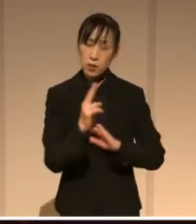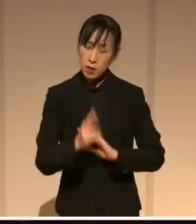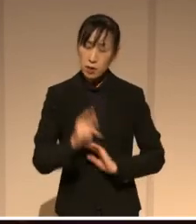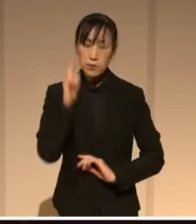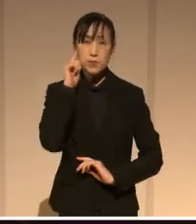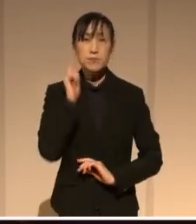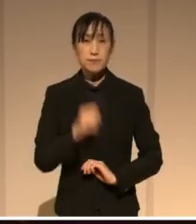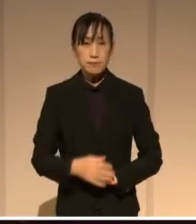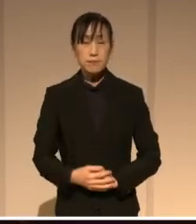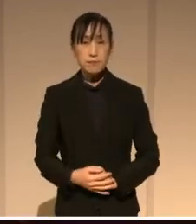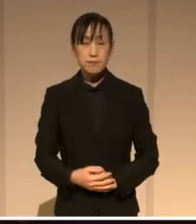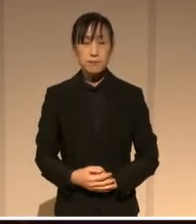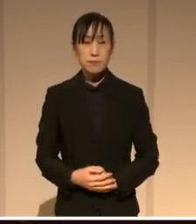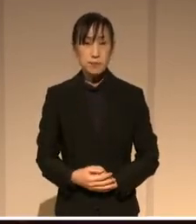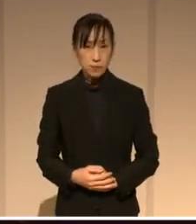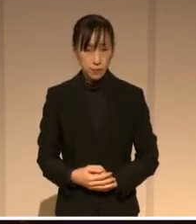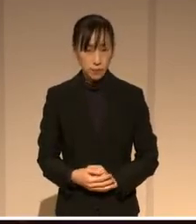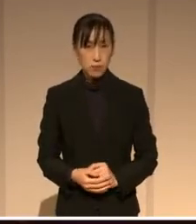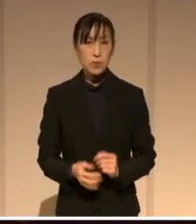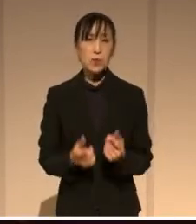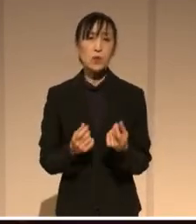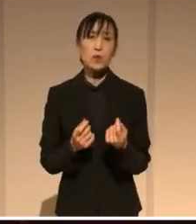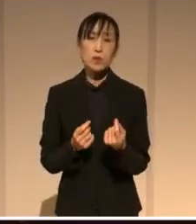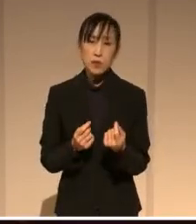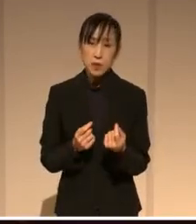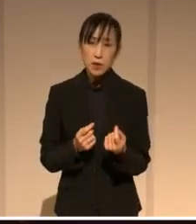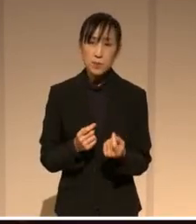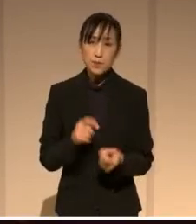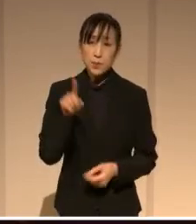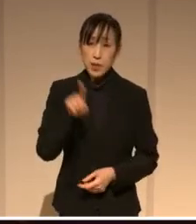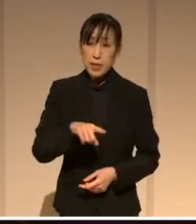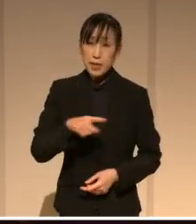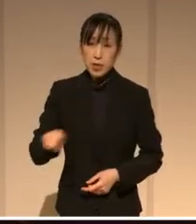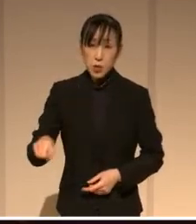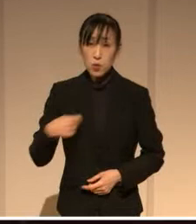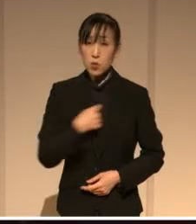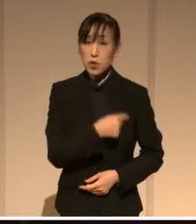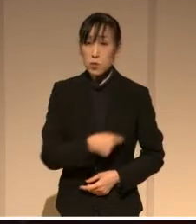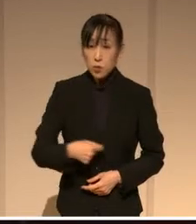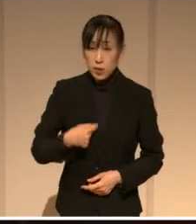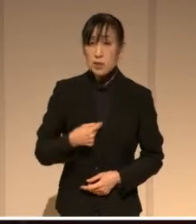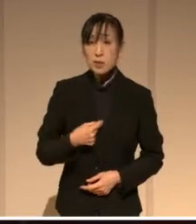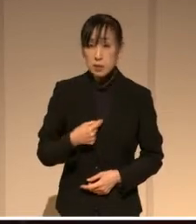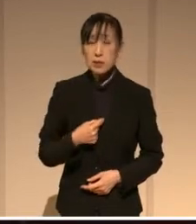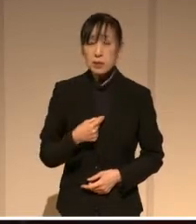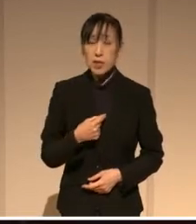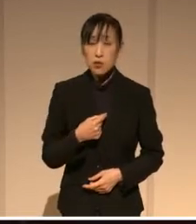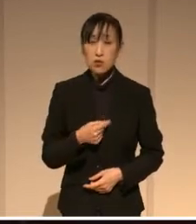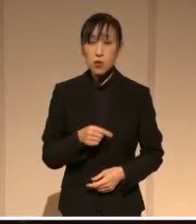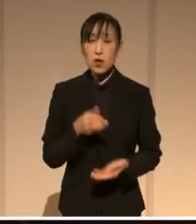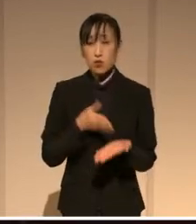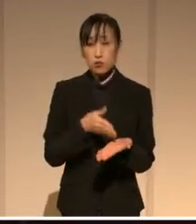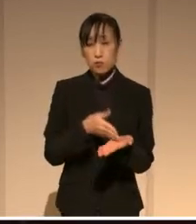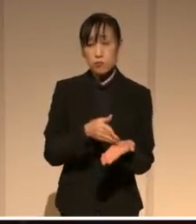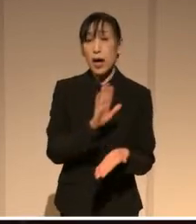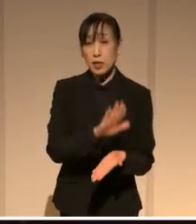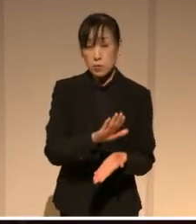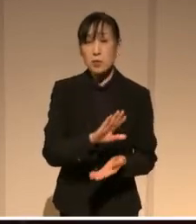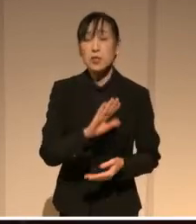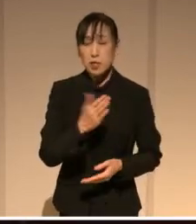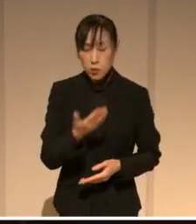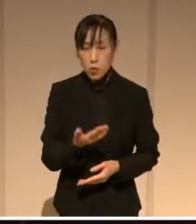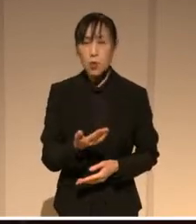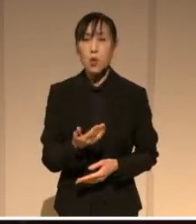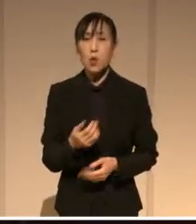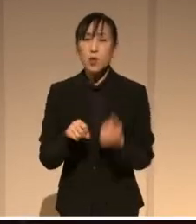もちろんこう人の気持ちの部分っていうのにもよくフォーカスが当たりますけれどそもそもシステムとしてあの簡単に何か難しい